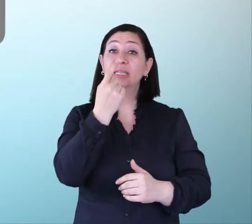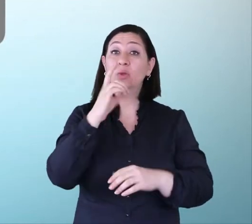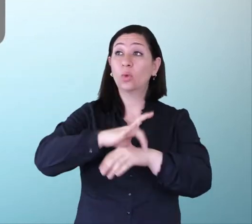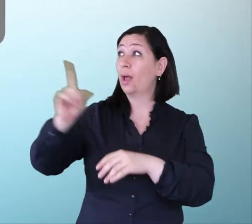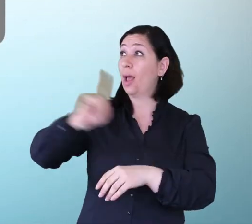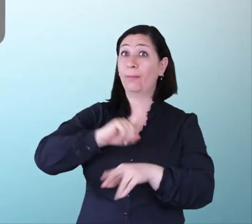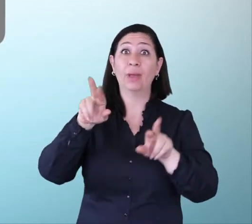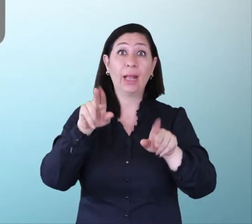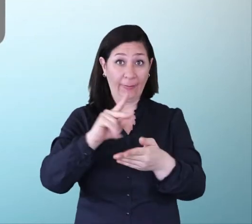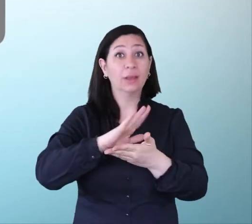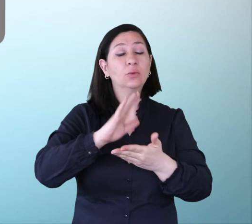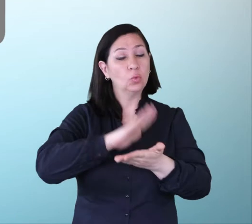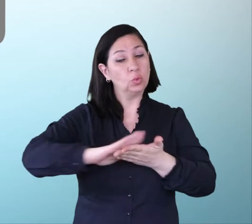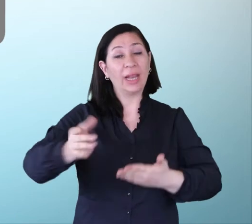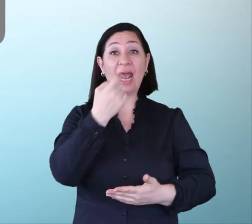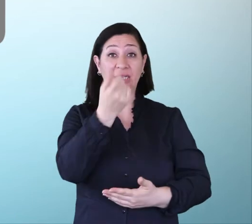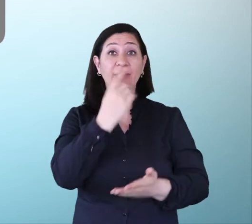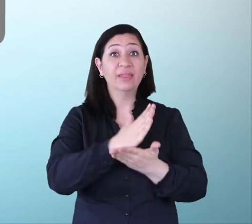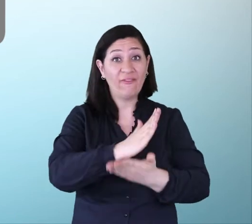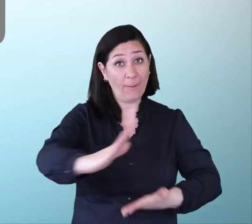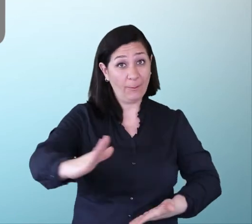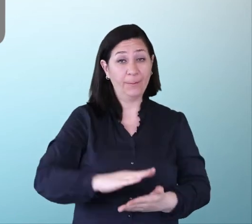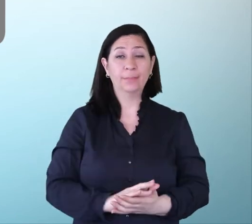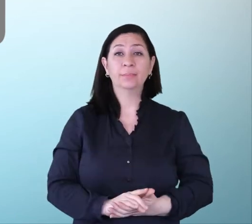ilaçların doktorun önerdiği gibi kullanılması